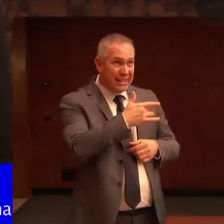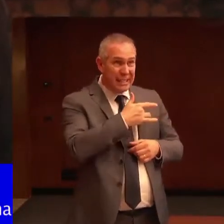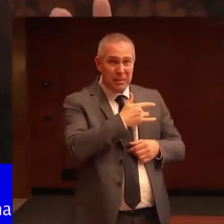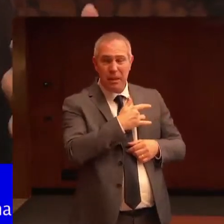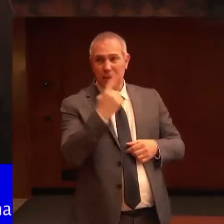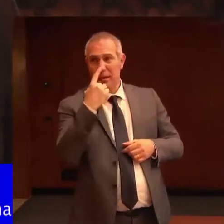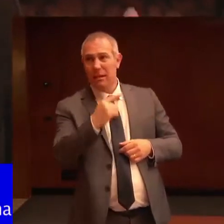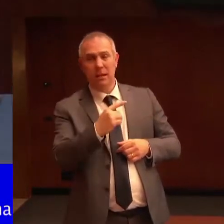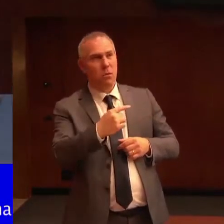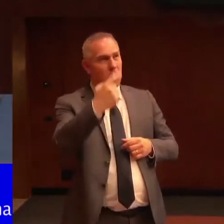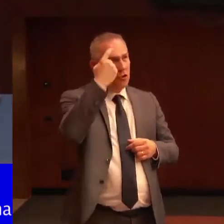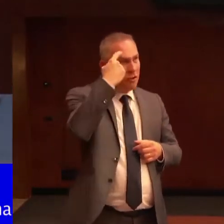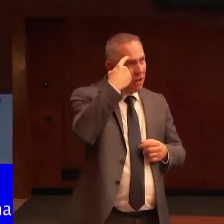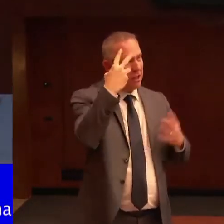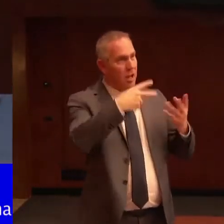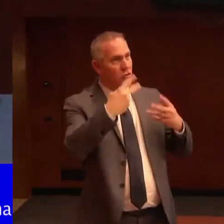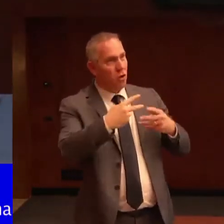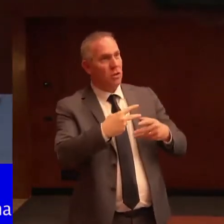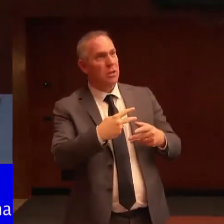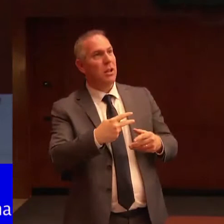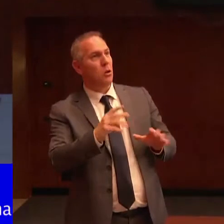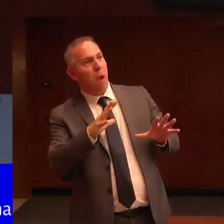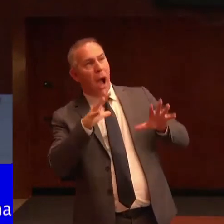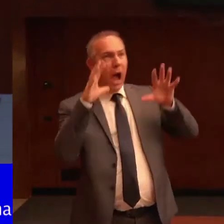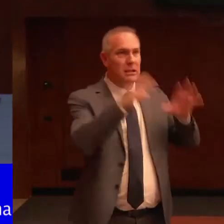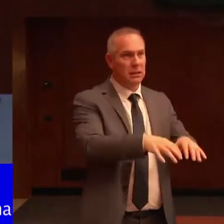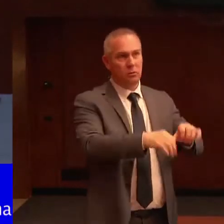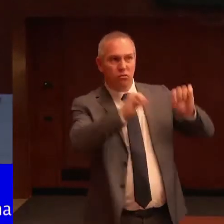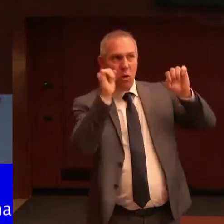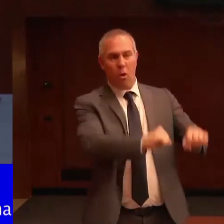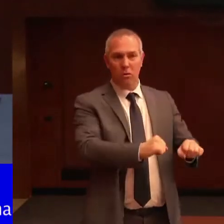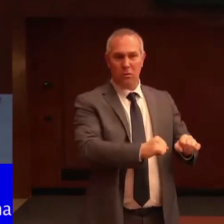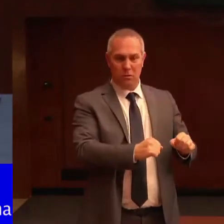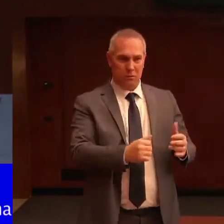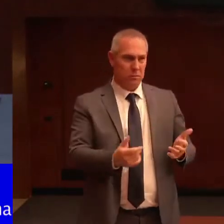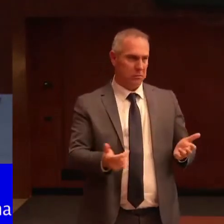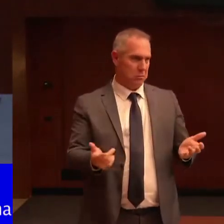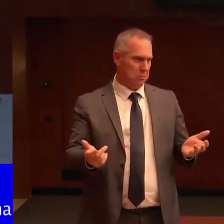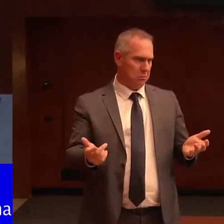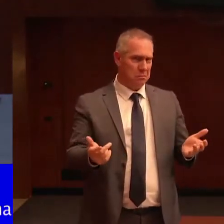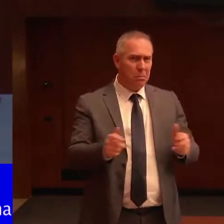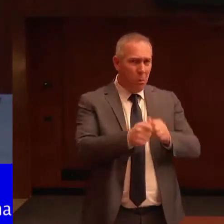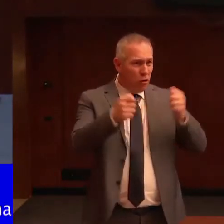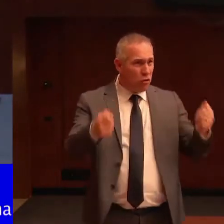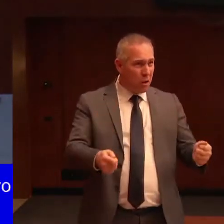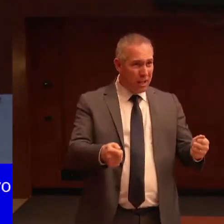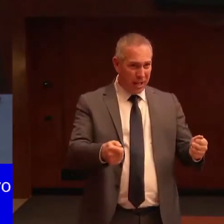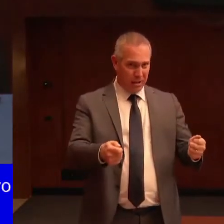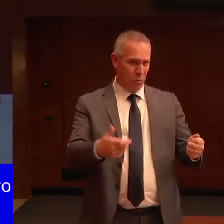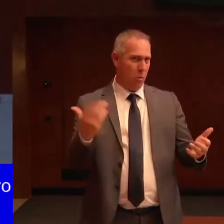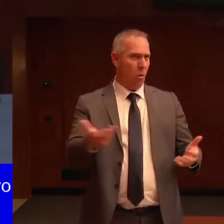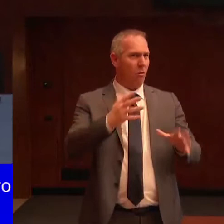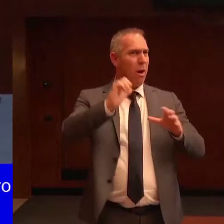ai sensi, al cervello e allo stomaco degli spettatori. È uno dei più qualificati magazine sul cinema